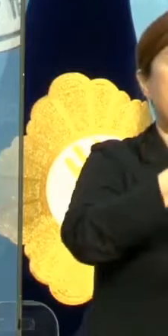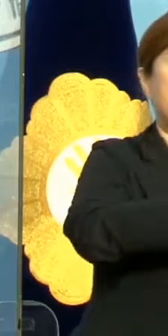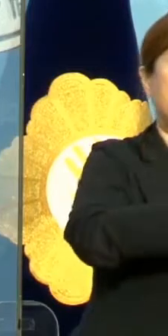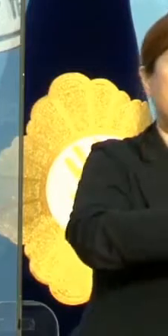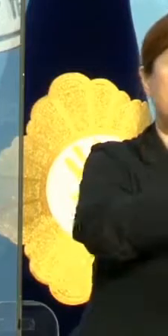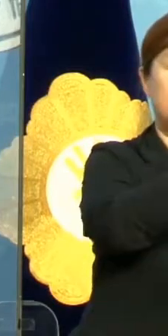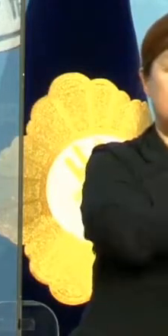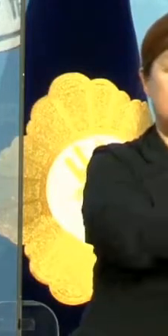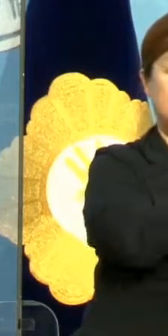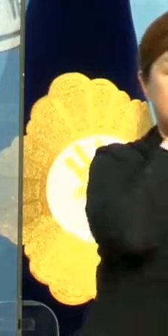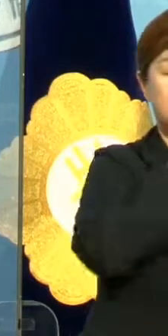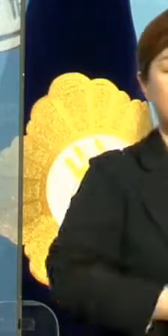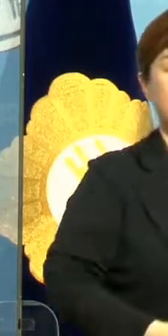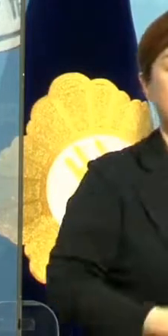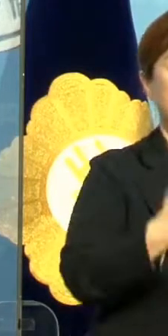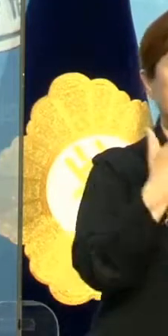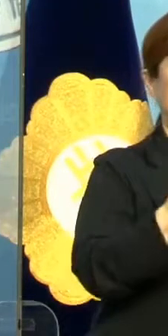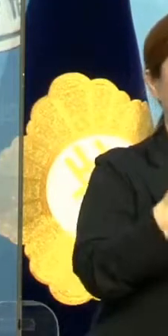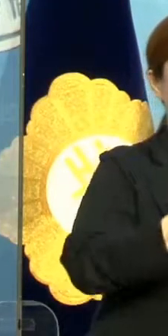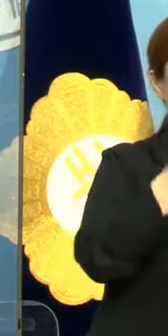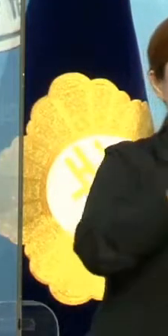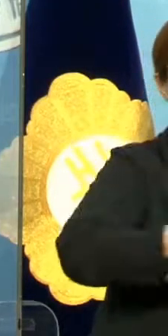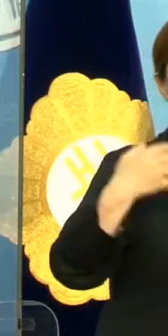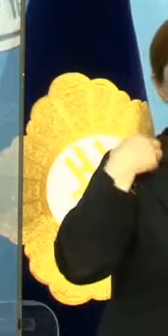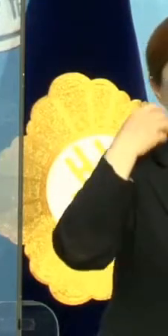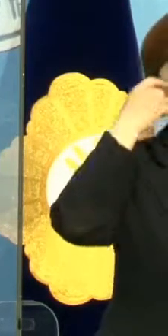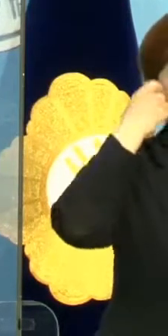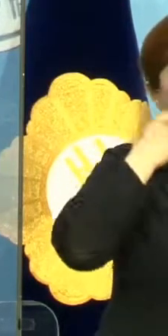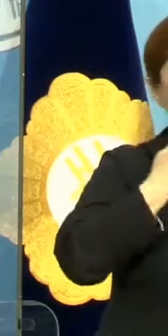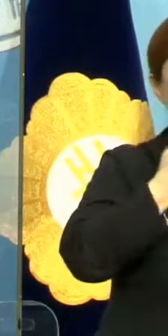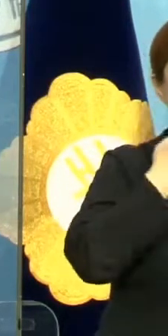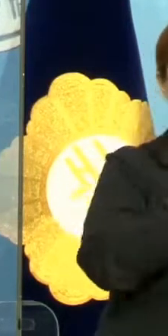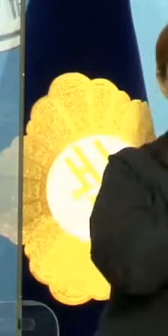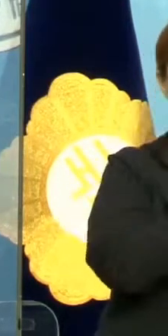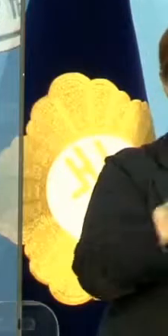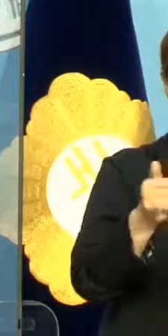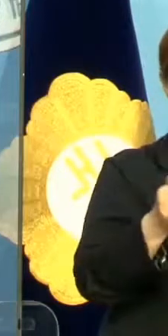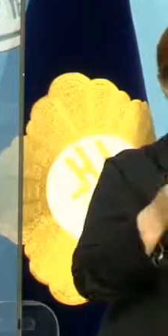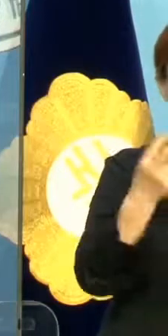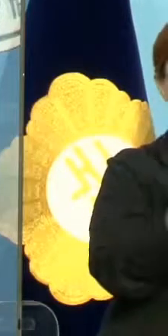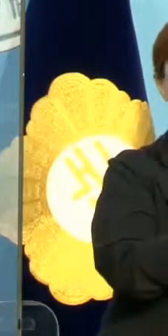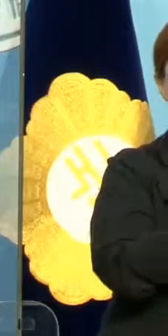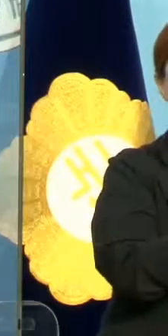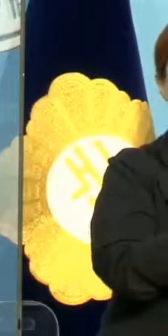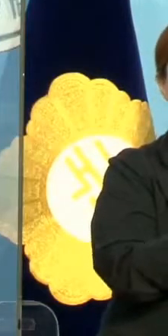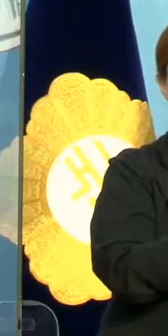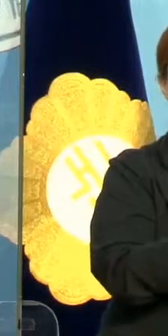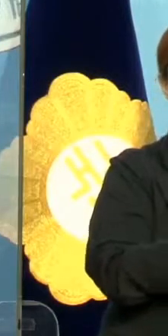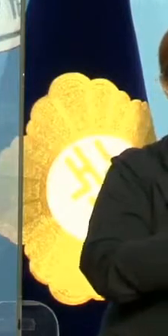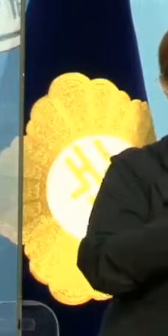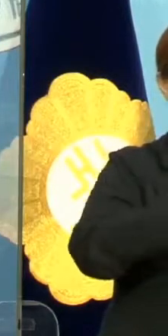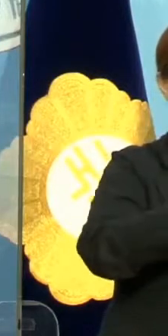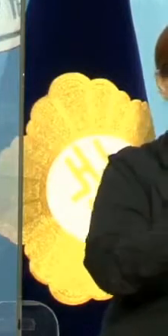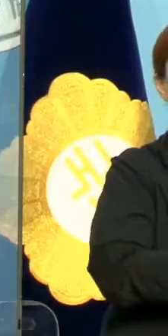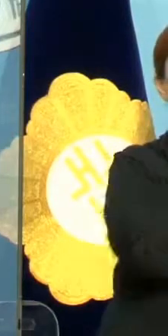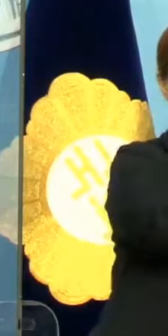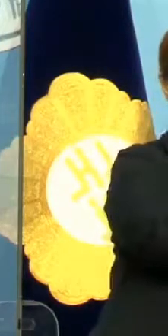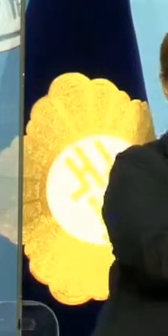있습니다 이처럼 공공의 책임 의식이 없는 분에게 어떻게 국정을 다루는